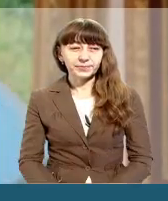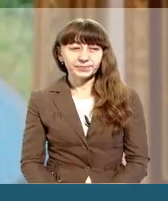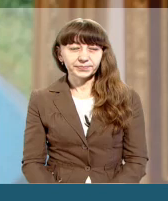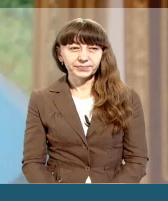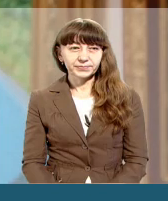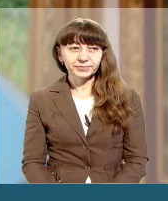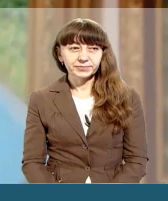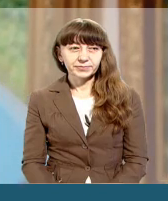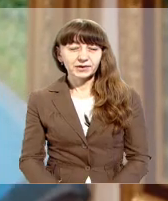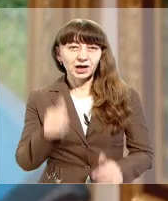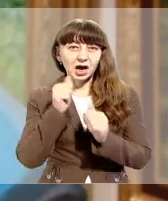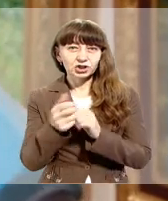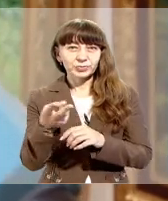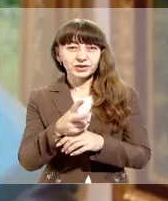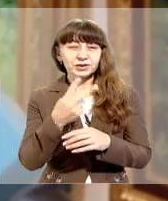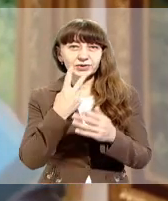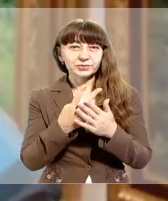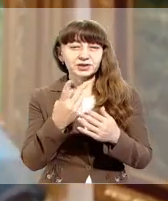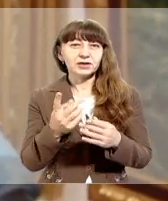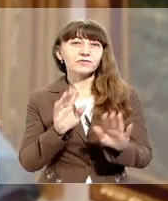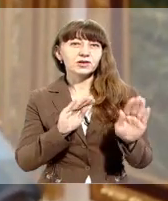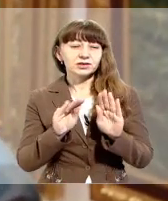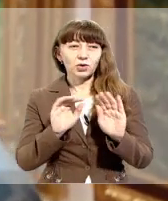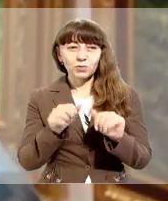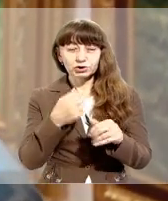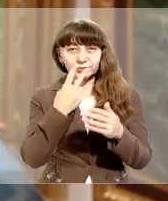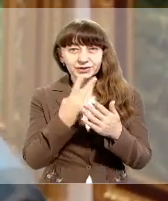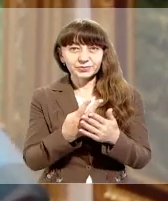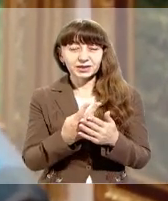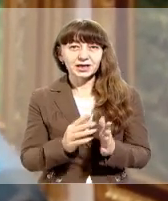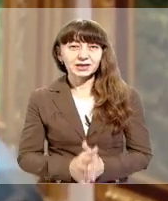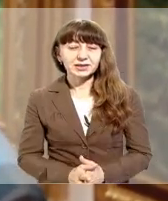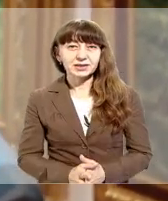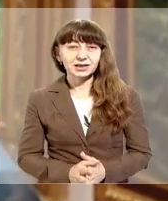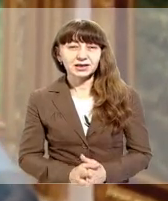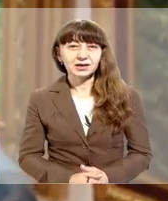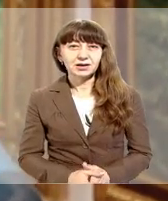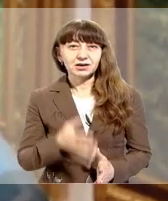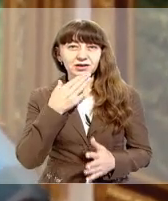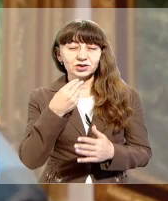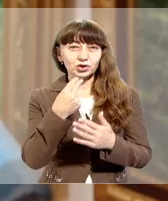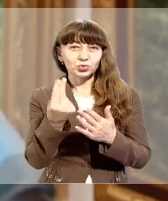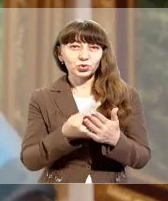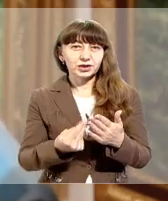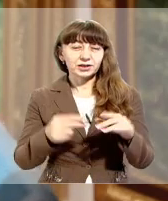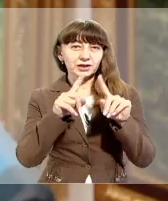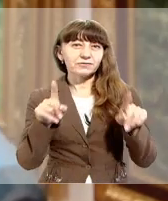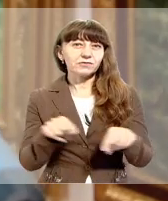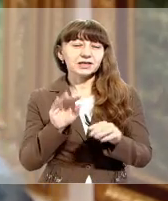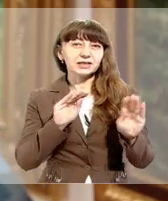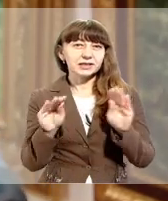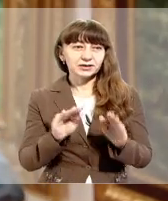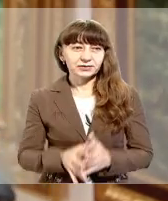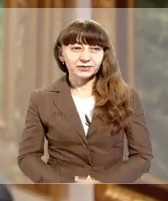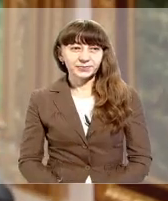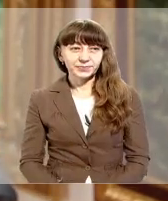открылась выставка Руслана Ибрагимова. Татарстаннан келген суретші Арыслан Ибрагимовтың сурет көрмесі өтті. Ол өзінің қалауымен